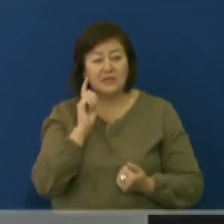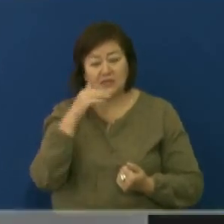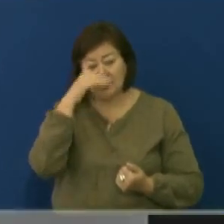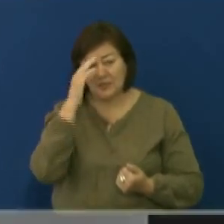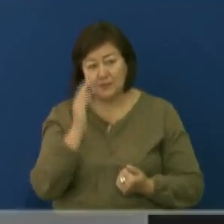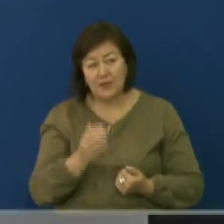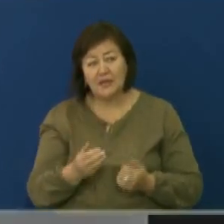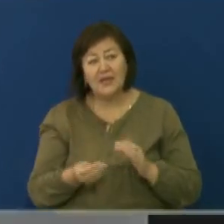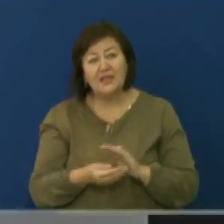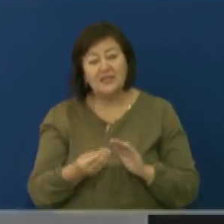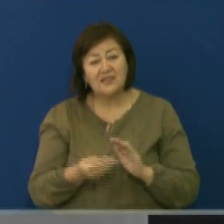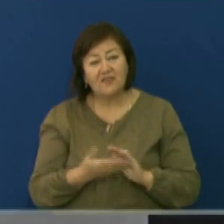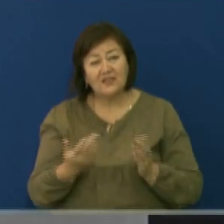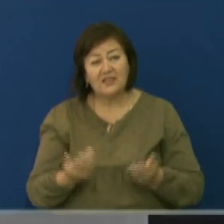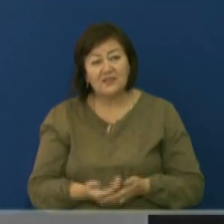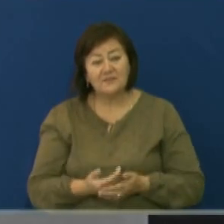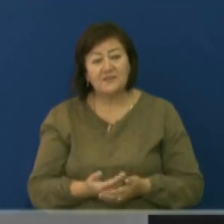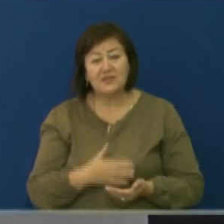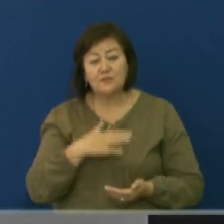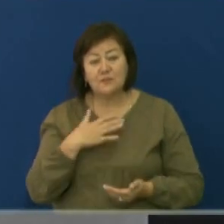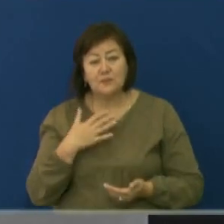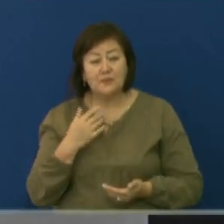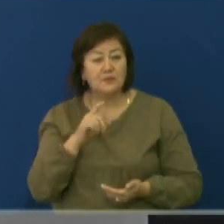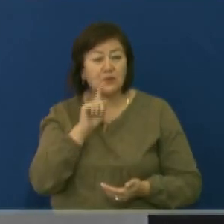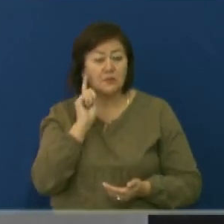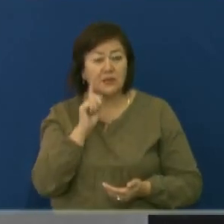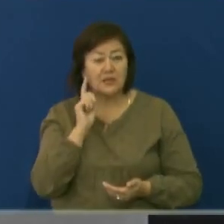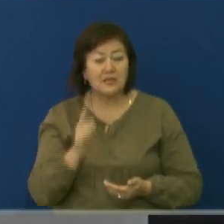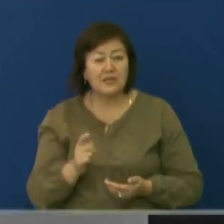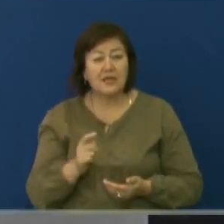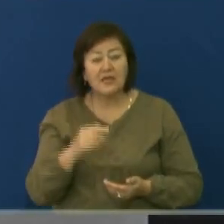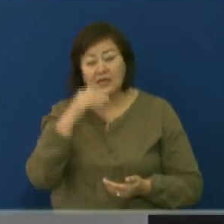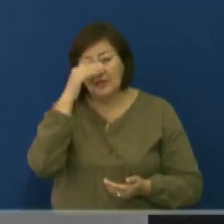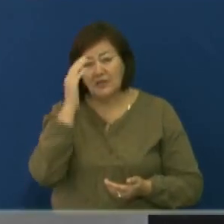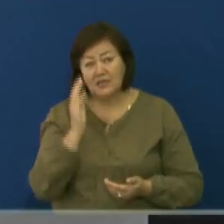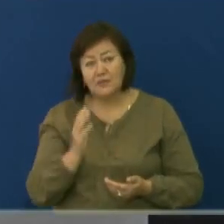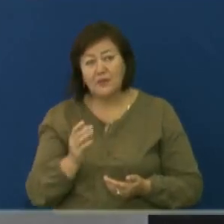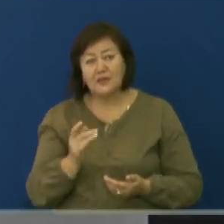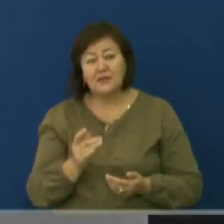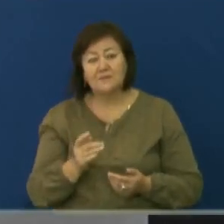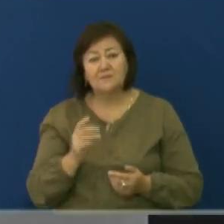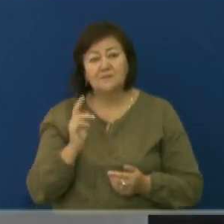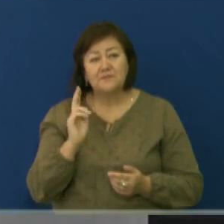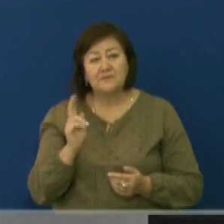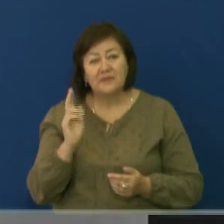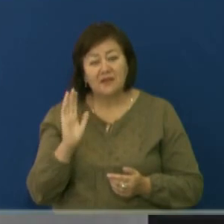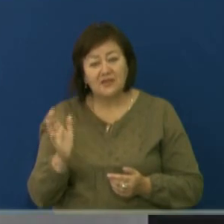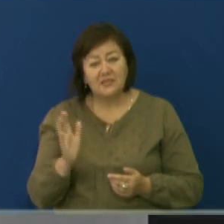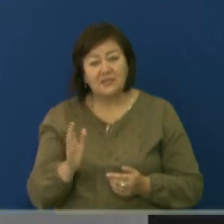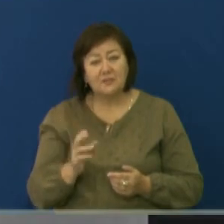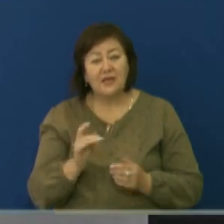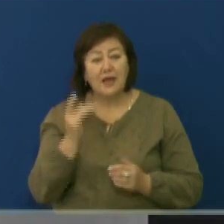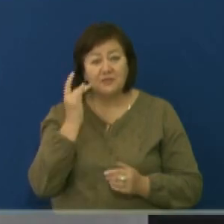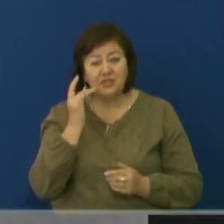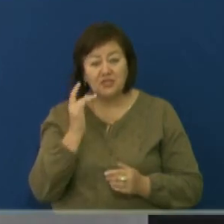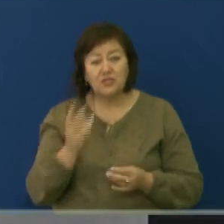Оқу жылының басталуына байланысты көп жағдайда студенттер жаңағы пәтерлермен, жатақханалармен қамтамасыз етілу керек. Кейбір